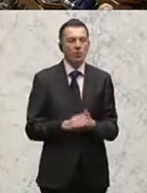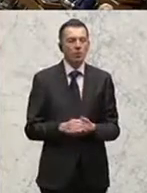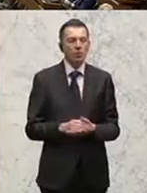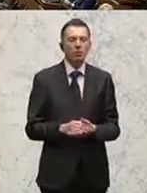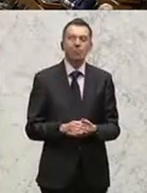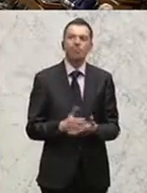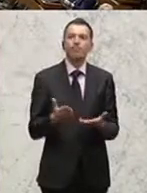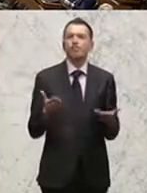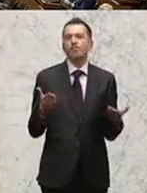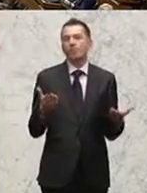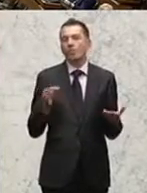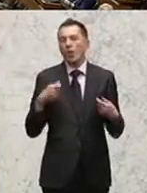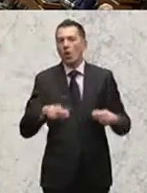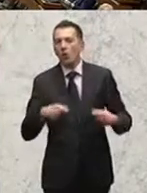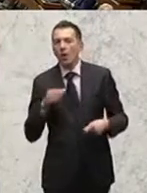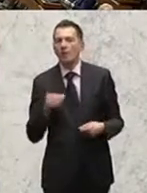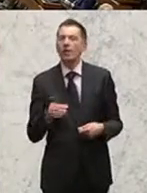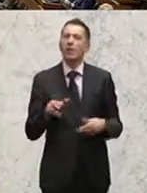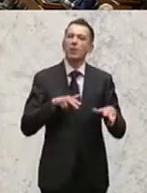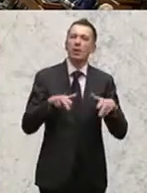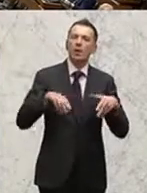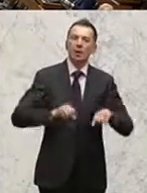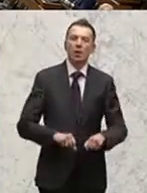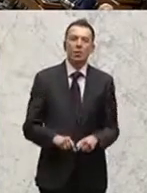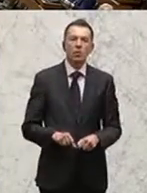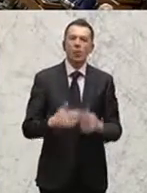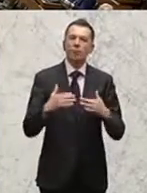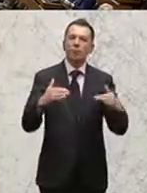ihrer Rede stehe sie einer weiteren Öffnung des Arbeitsmarkts für Asylwerber kritisch gegenüber.